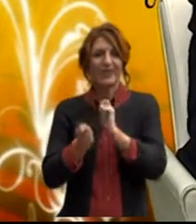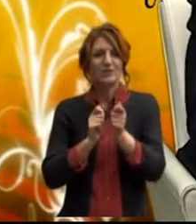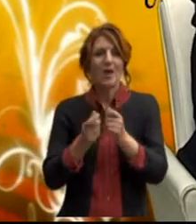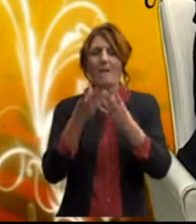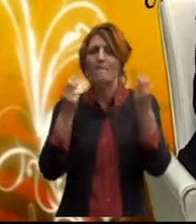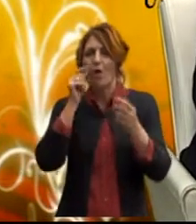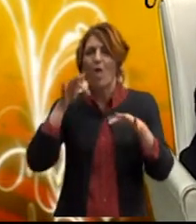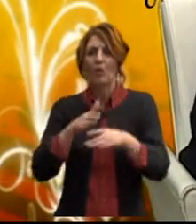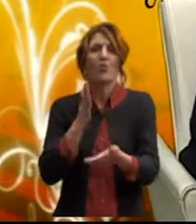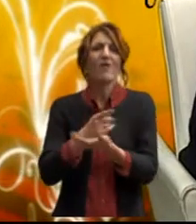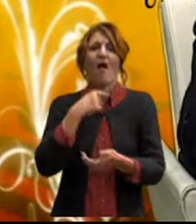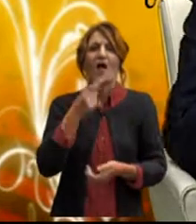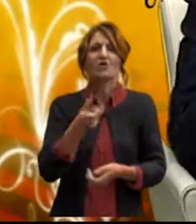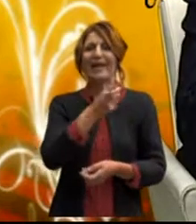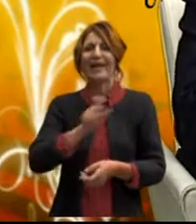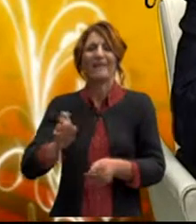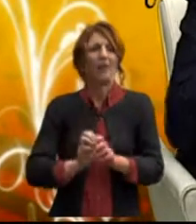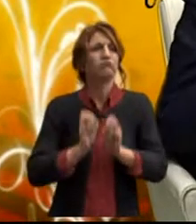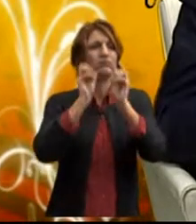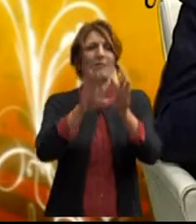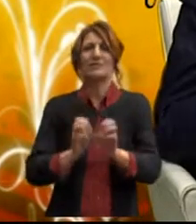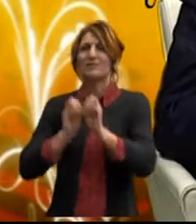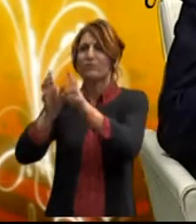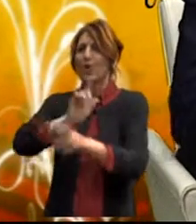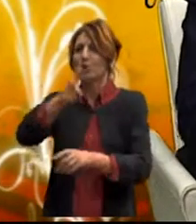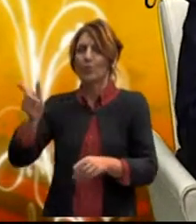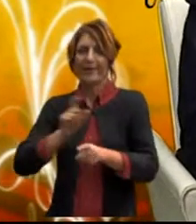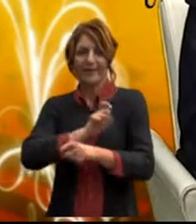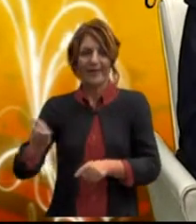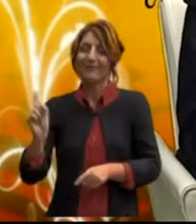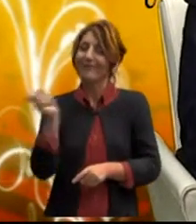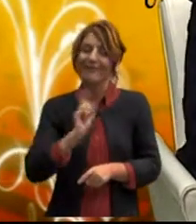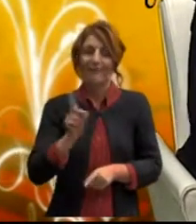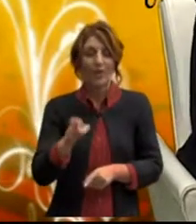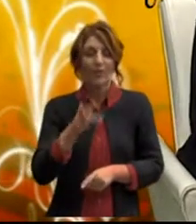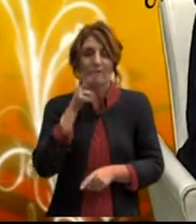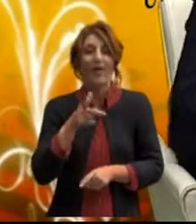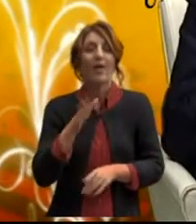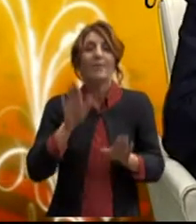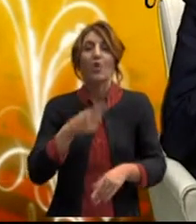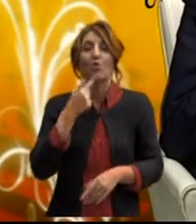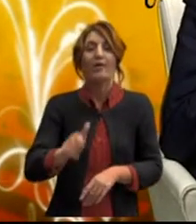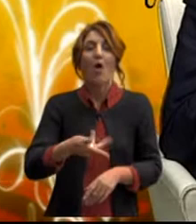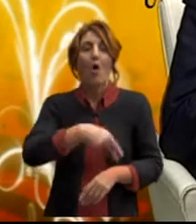mnogi ljudi traže krivca u nekom drugom. A ne treba tražiti krivca, nego tko je odgovoran.